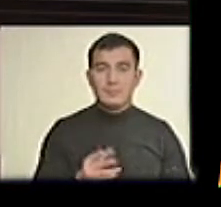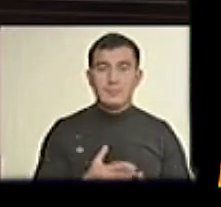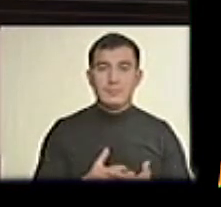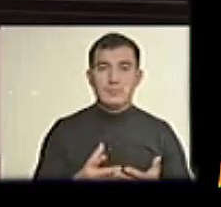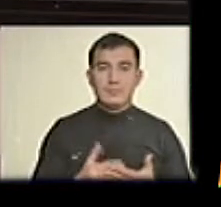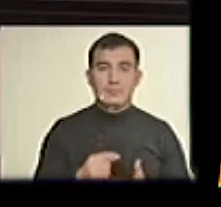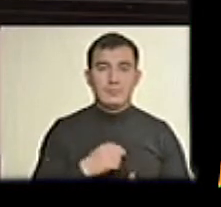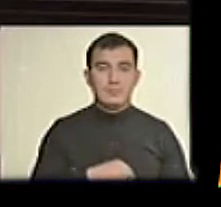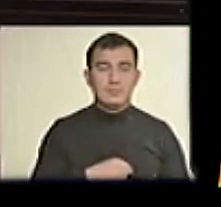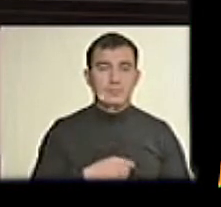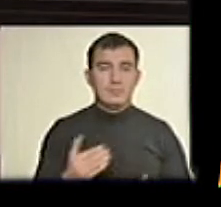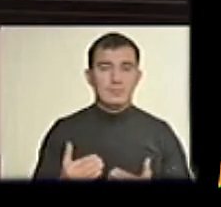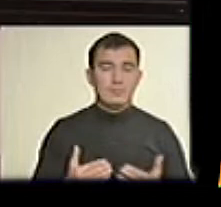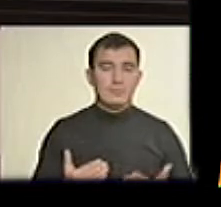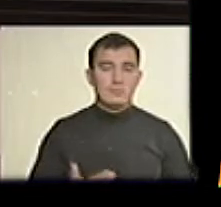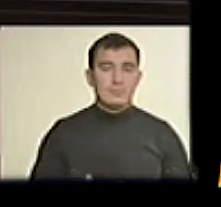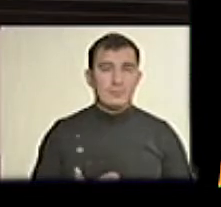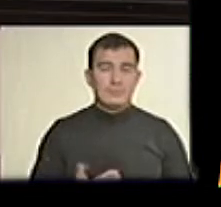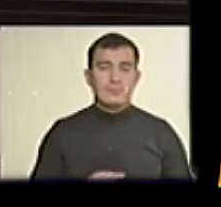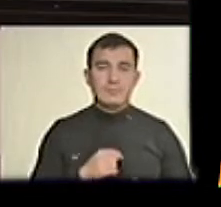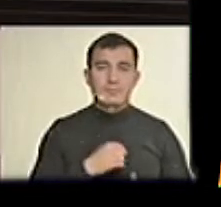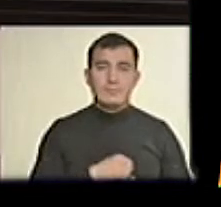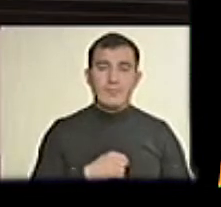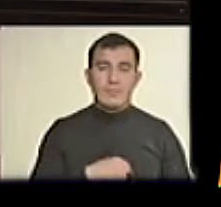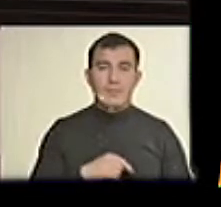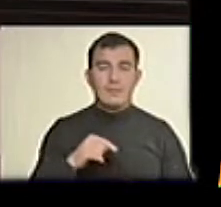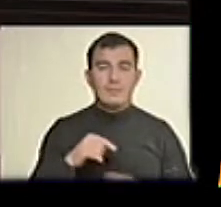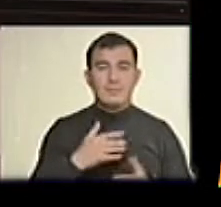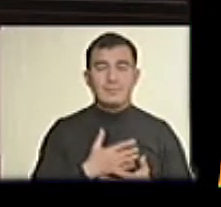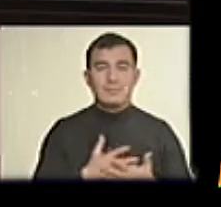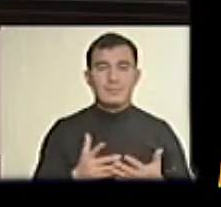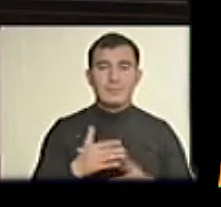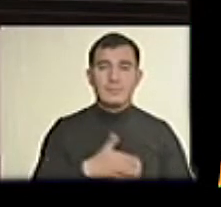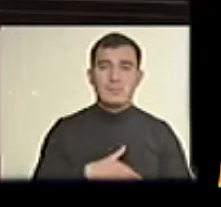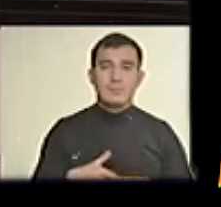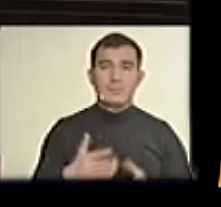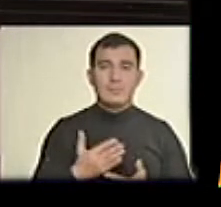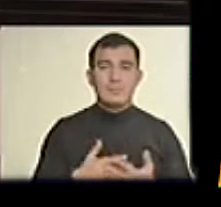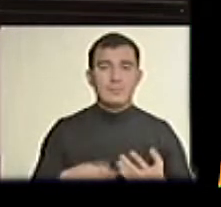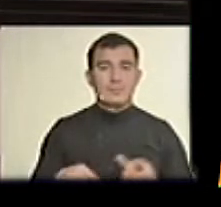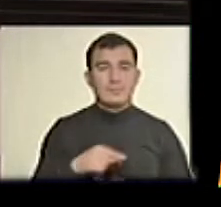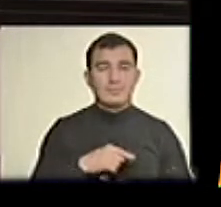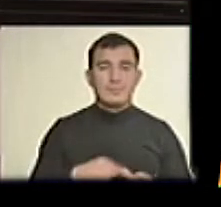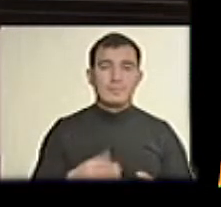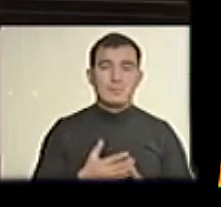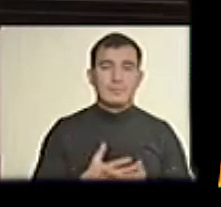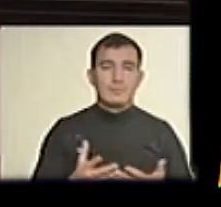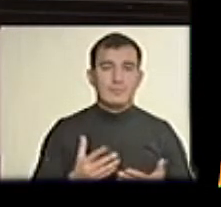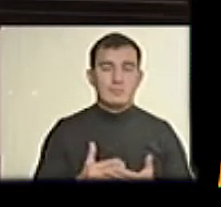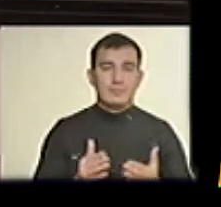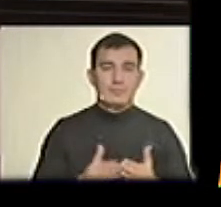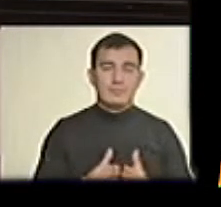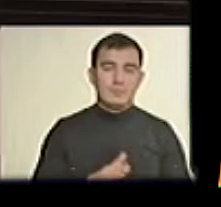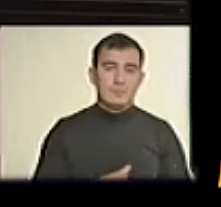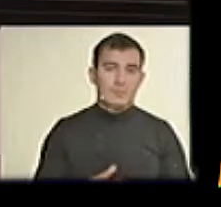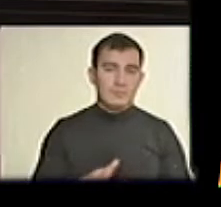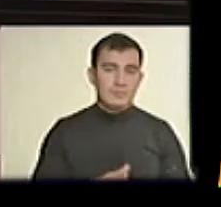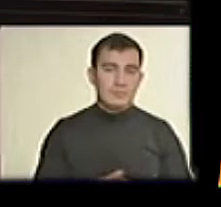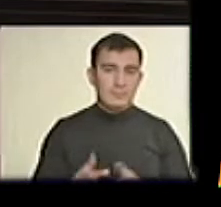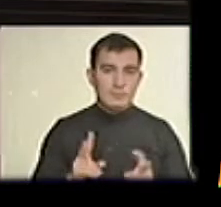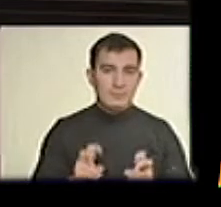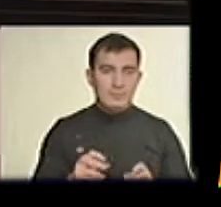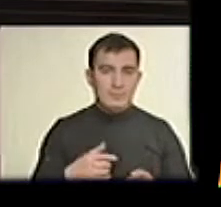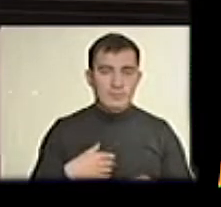iqtisodiy hayot hamda ichki va tashqi savdo mavzularini sizga mustaqil bajarish uchun topshiriq